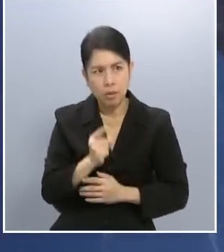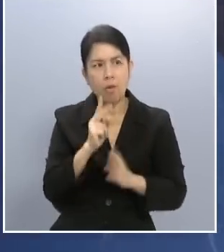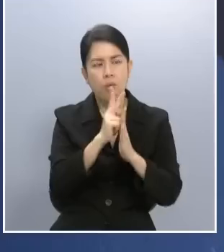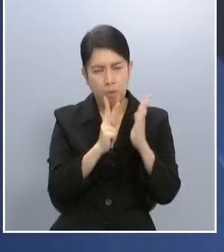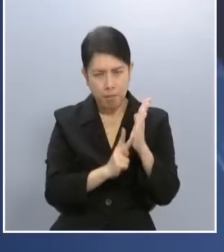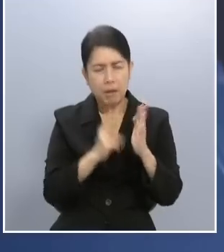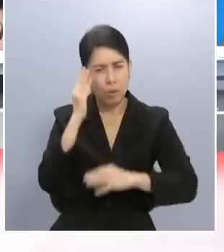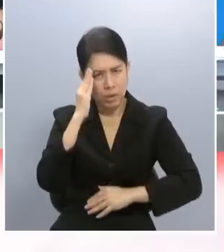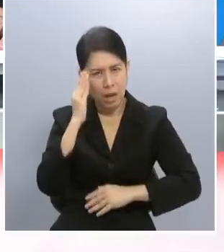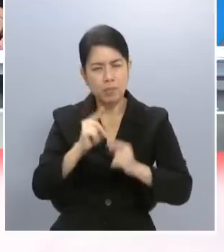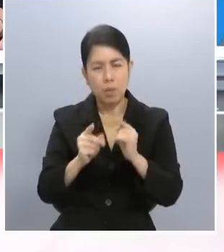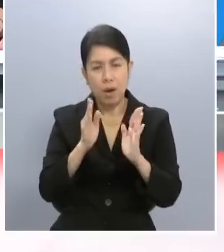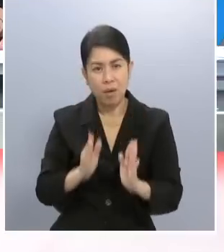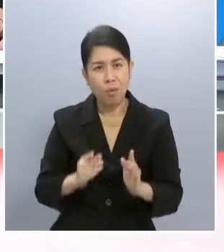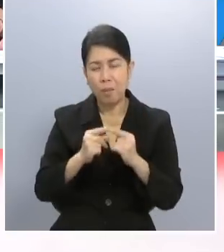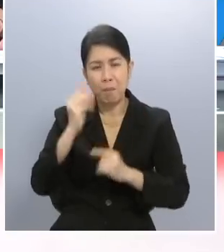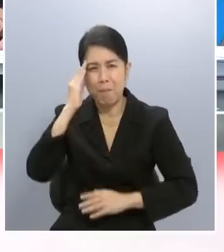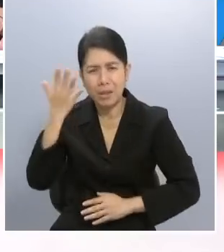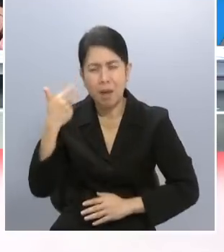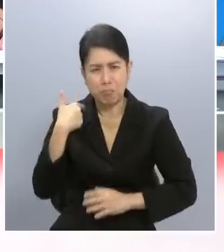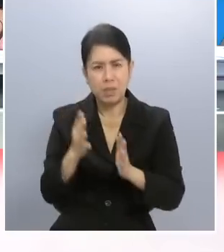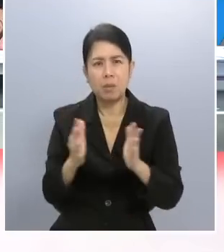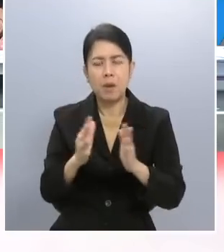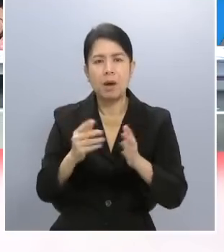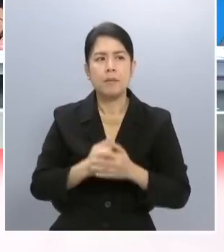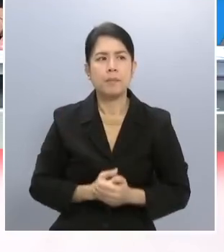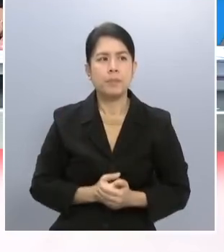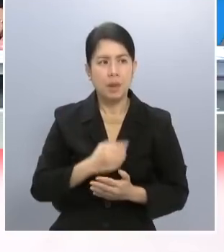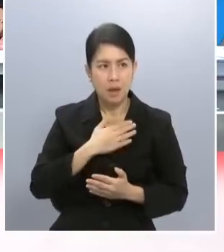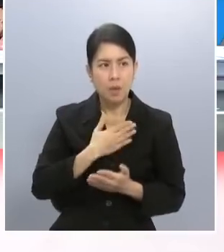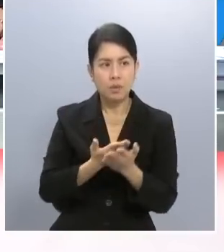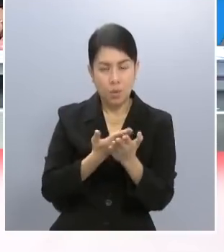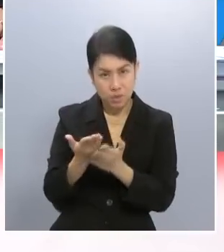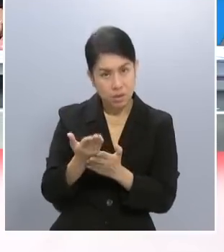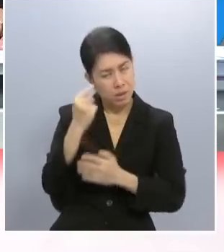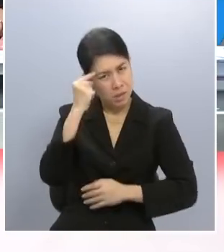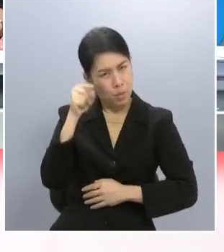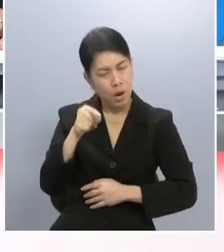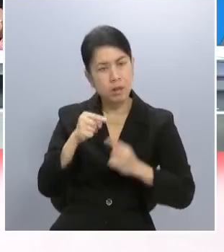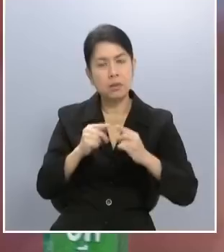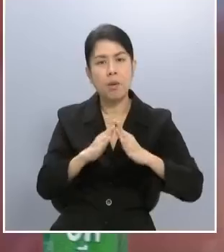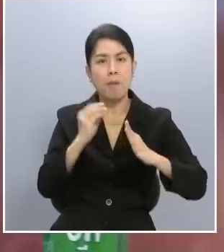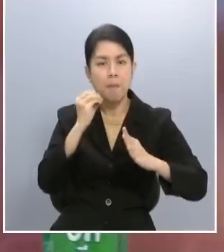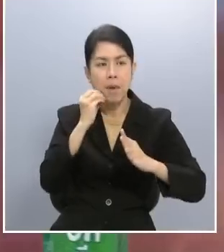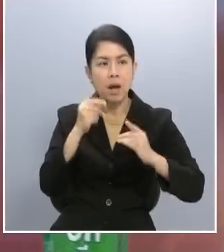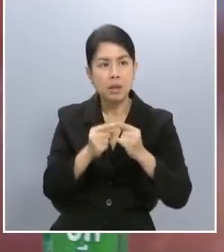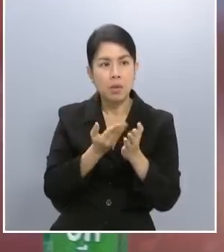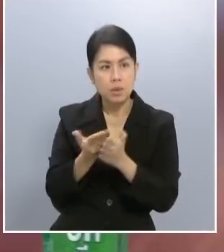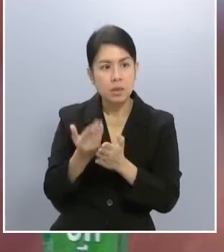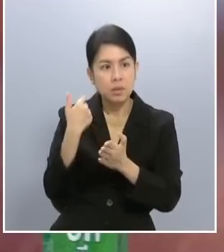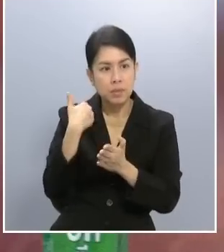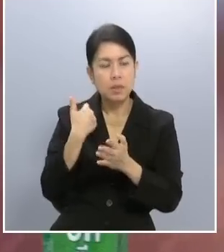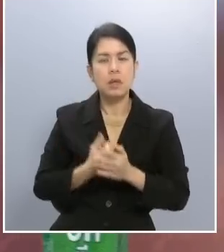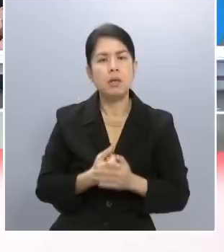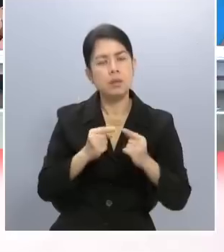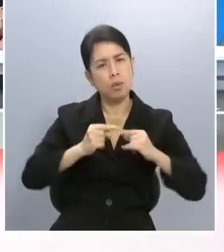ๆบางคนไม่รู้จริงๆเราคิดว่าซื้อแล้วเราก็เป็นเจ้าของเราก็น่าจะได้เข้าไปแล้ววันที่ไปก็คือมีหมายศาลไปแล้วด้วย